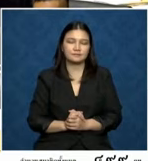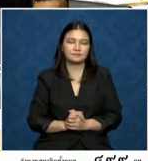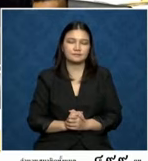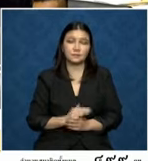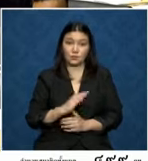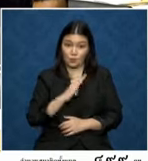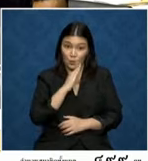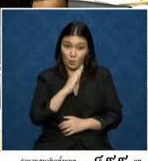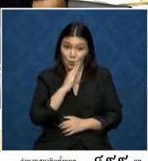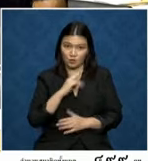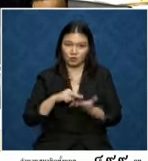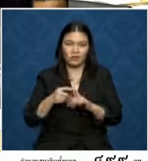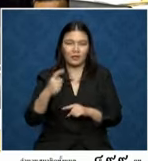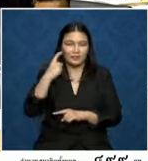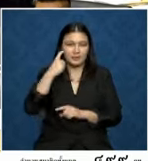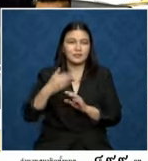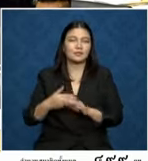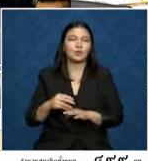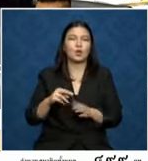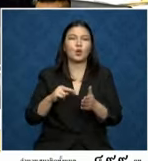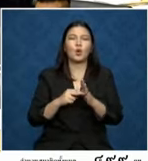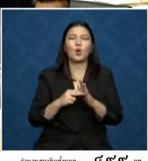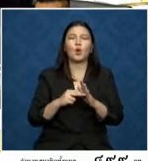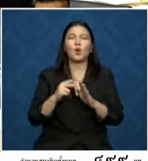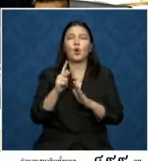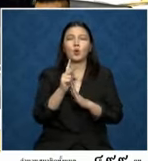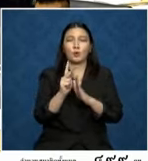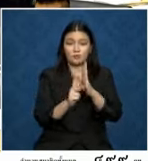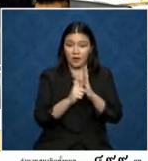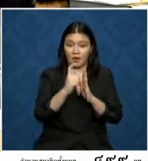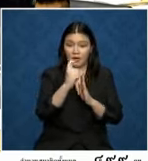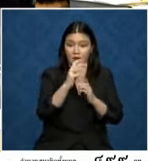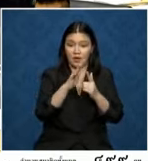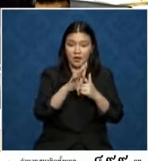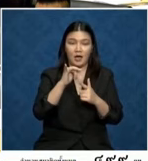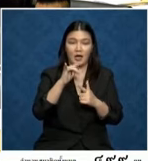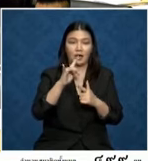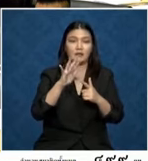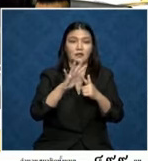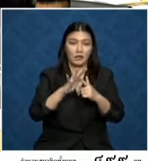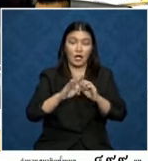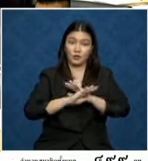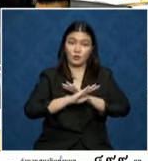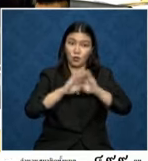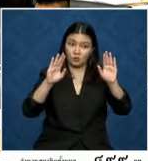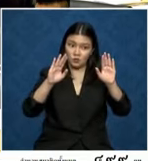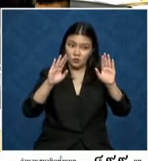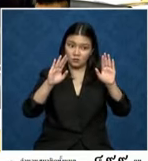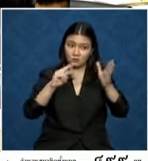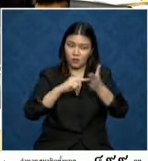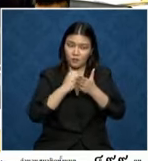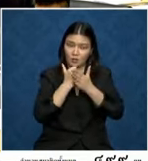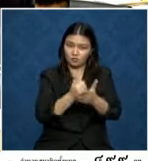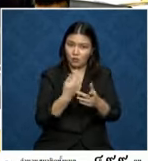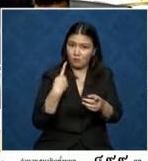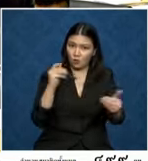เลิกโทษทางอาญาเป็นประโยชน์เอื้อประโยชน์แก่กลุ่มบุคคลใดบุคคลหนึ่งหรือไ